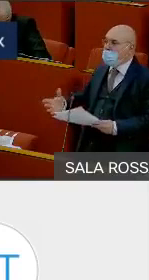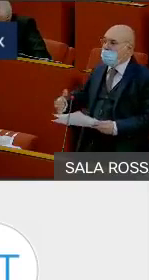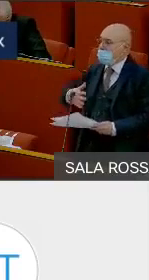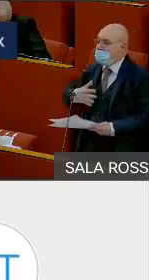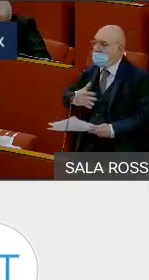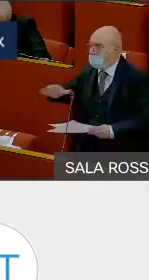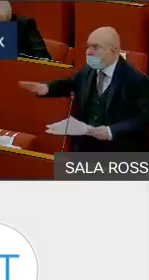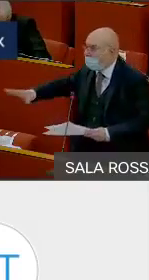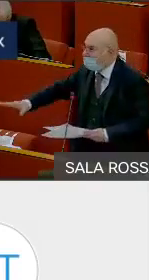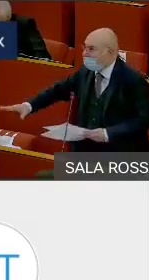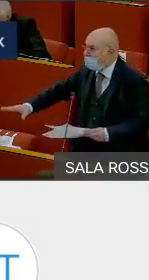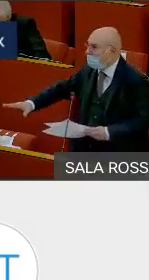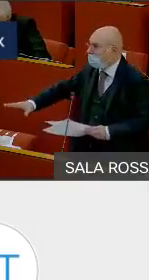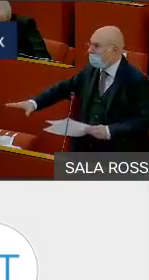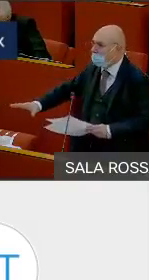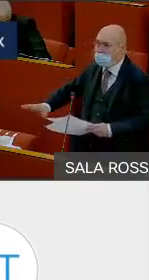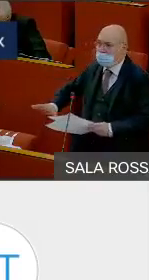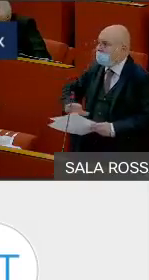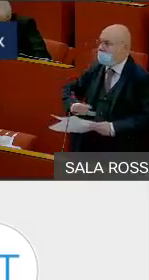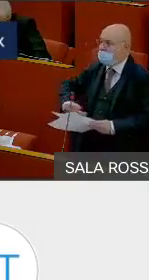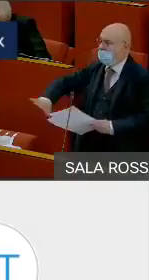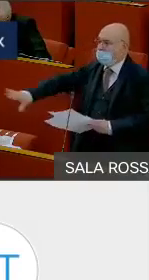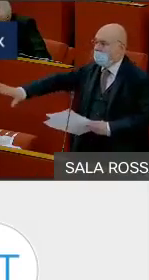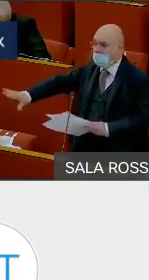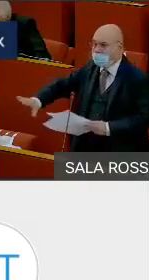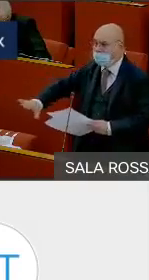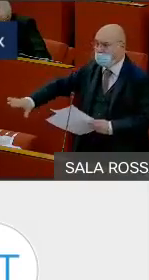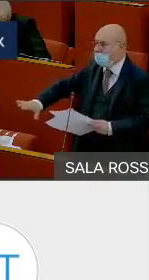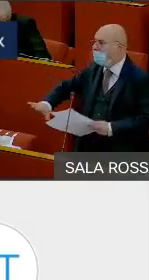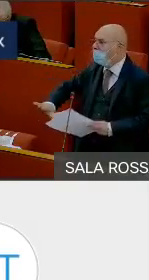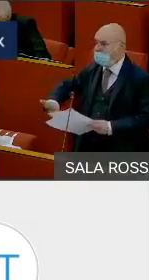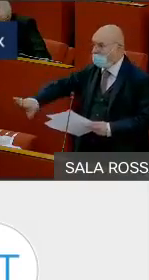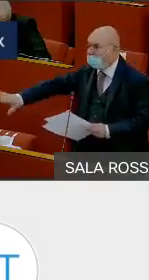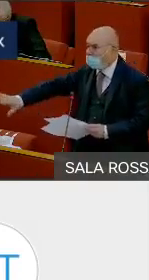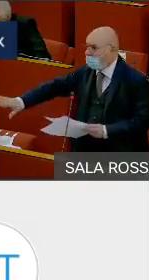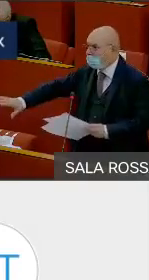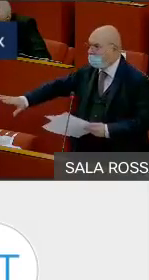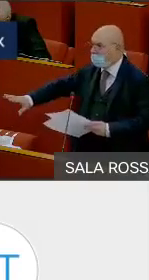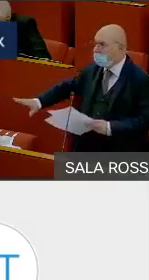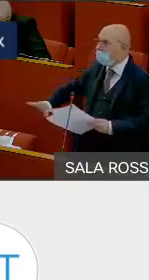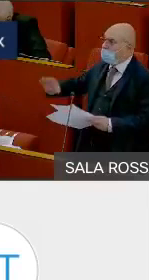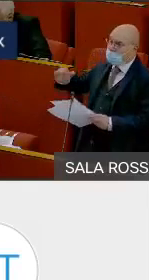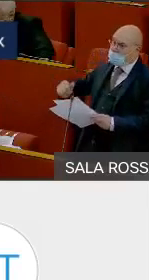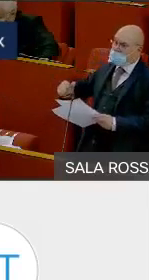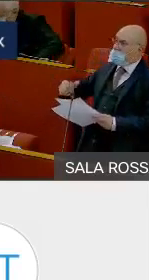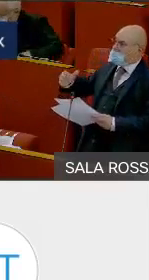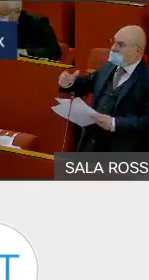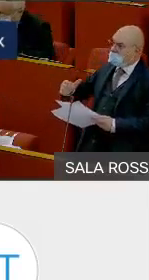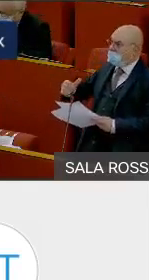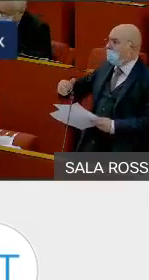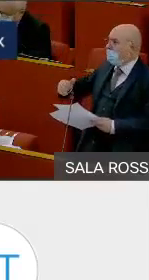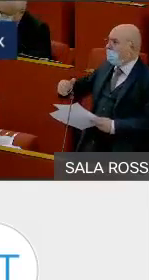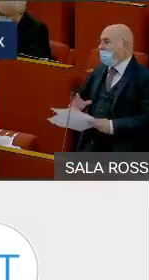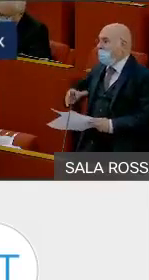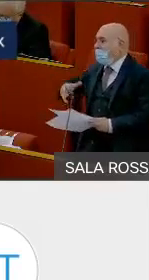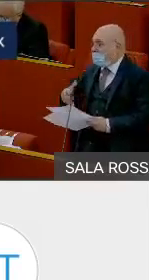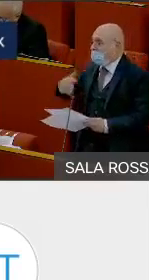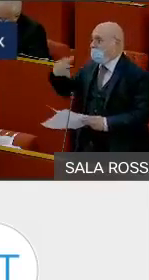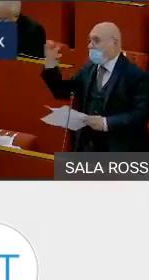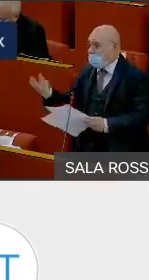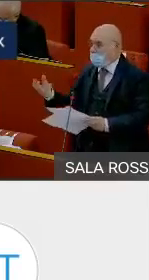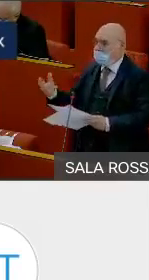prima sapevamo con la pianificazione precedente di non avere persone che fanno questo lavoro e ci siamo quindi